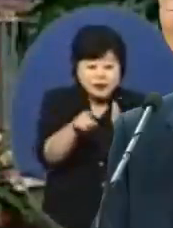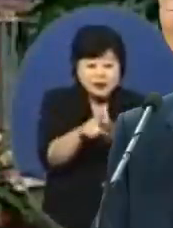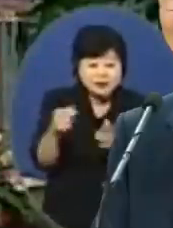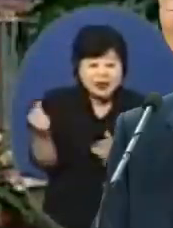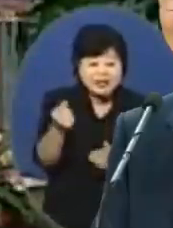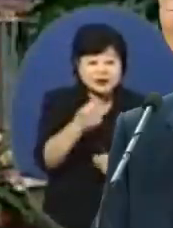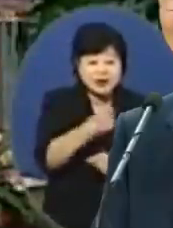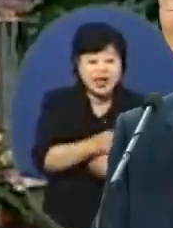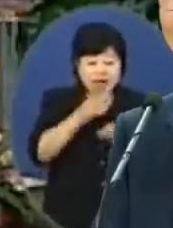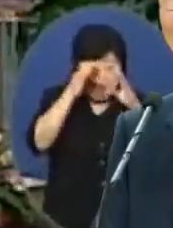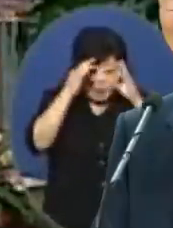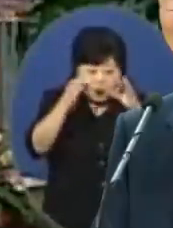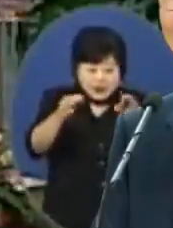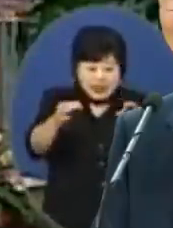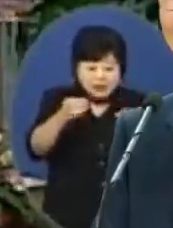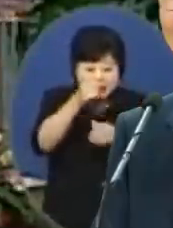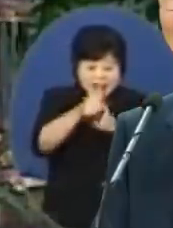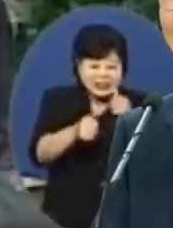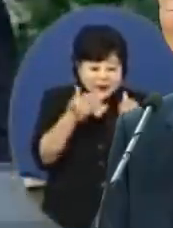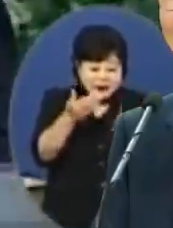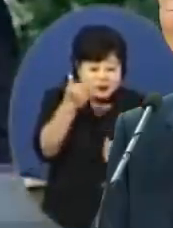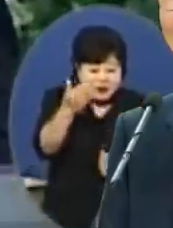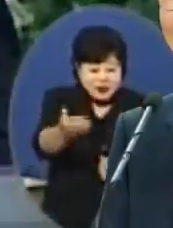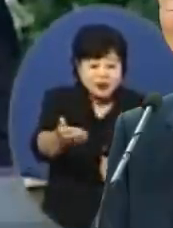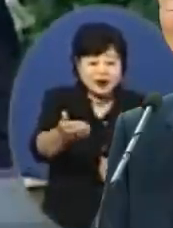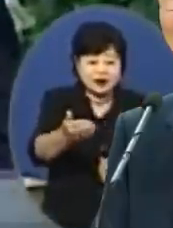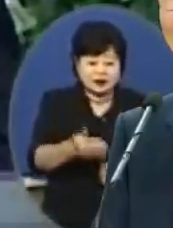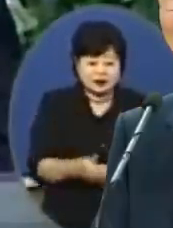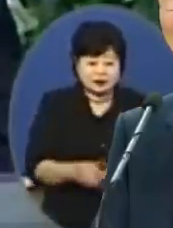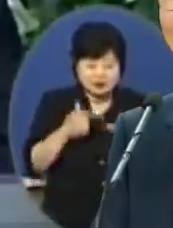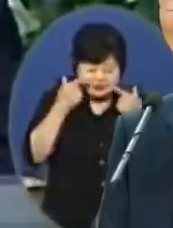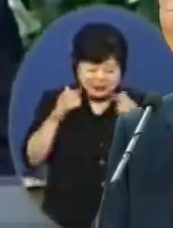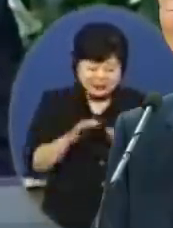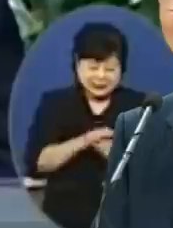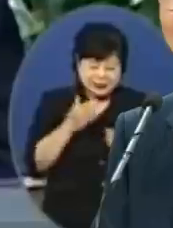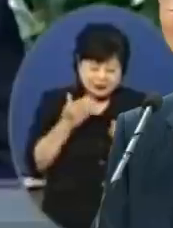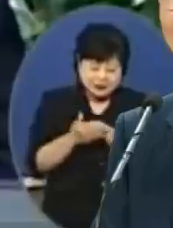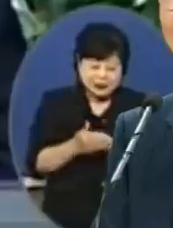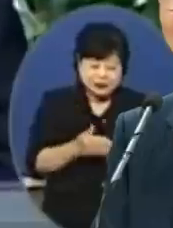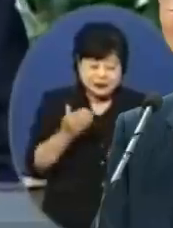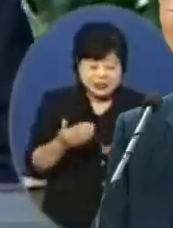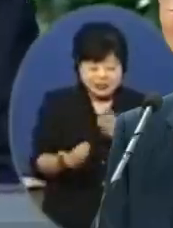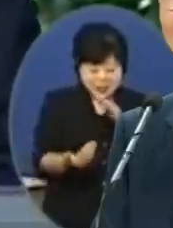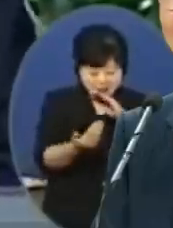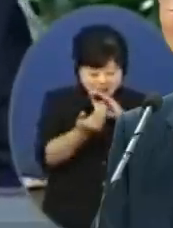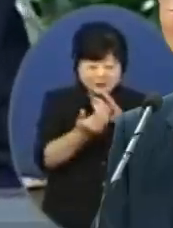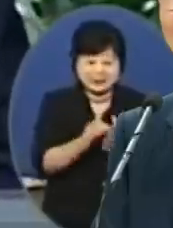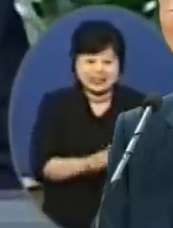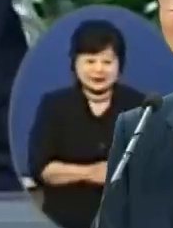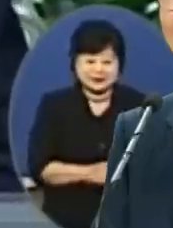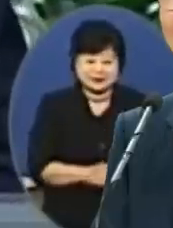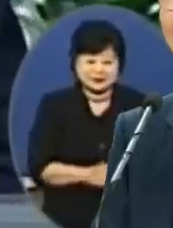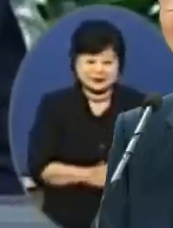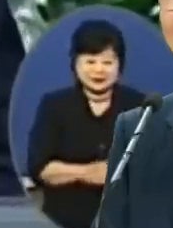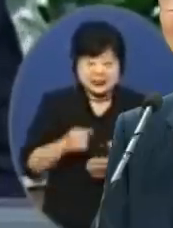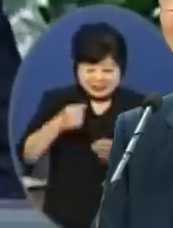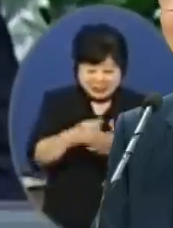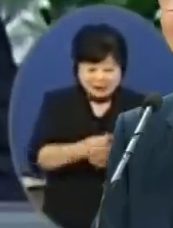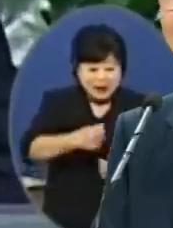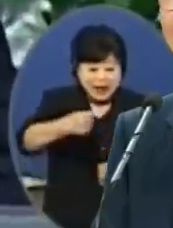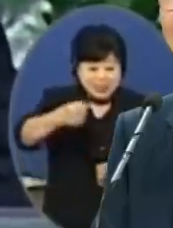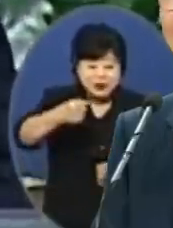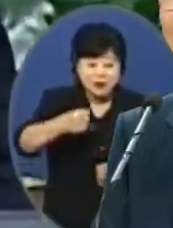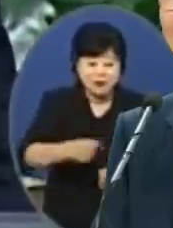믿음으로 해보겠다고 나가면 하나님이 여러분을 한없이 사랑하기 때문에 일이 이루어지는 것입니다. 이제는 담대함을